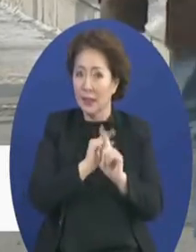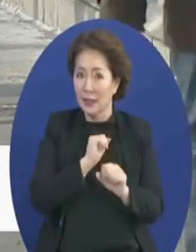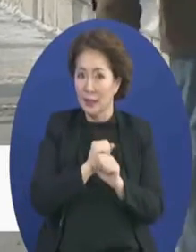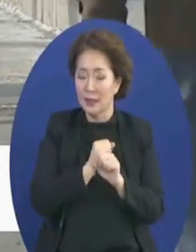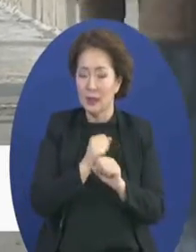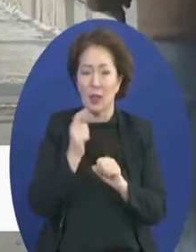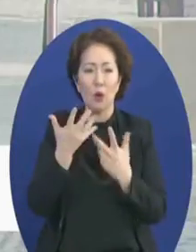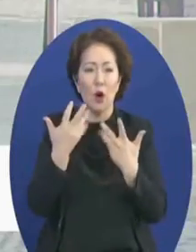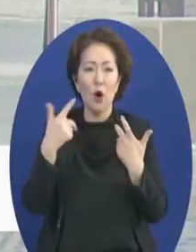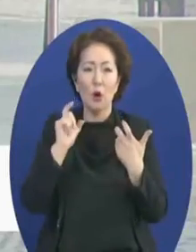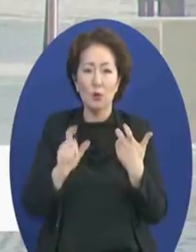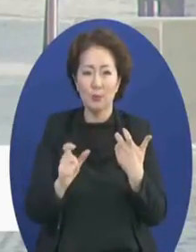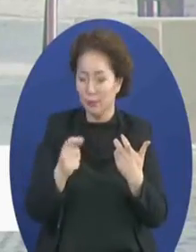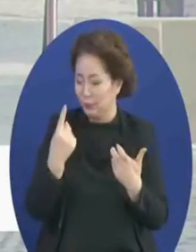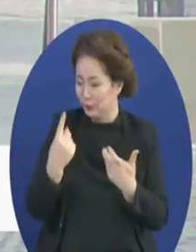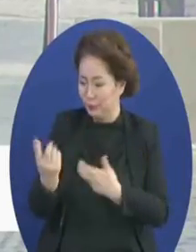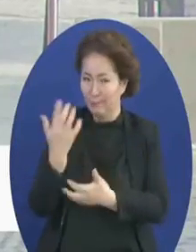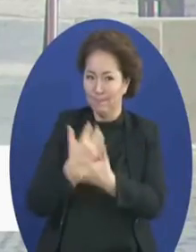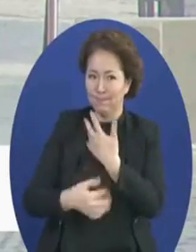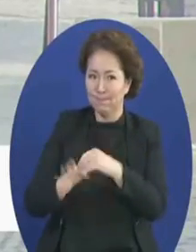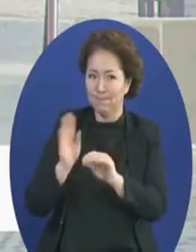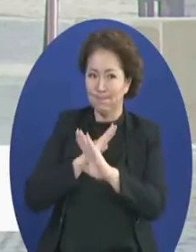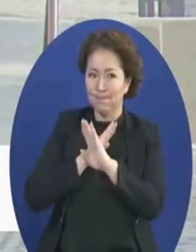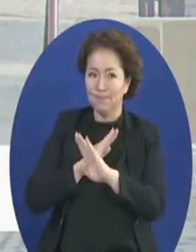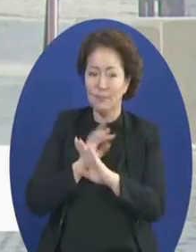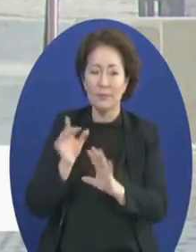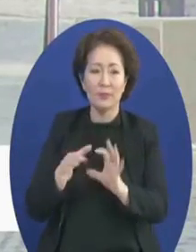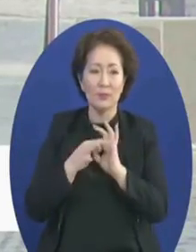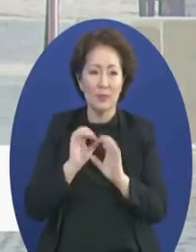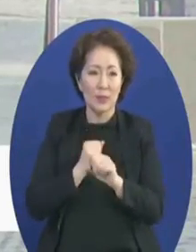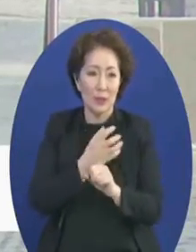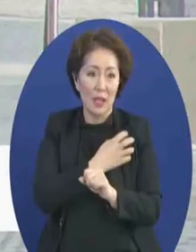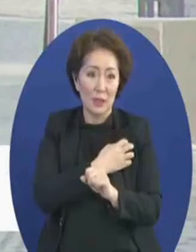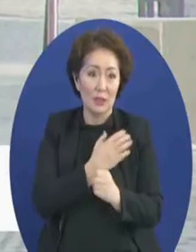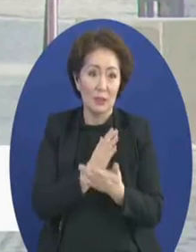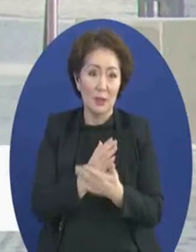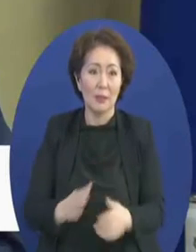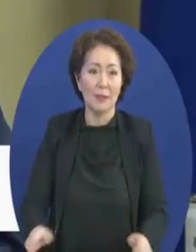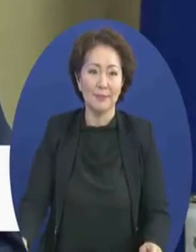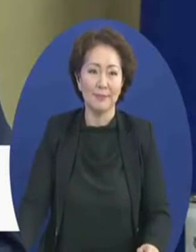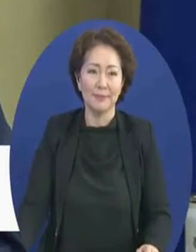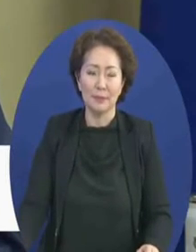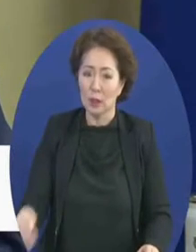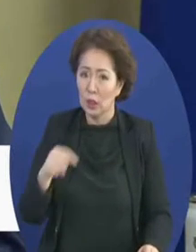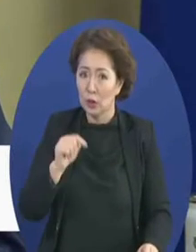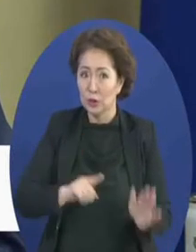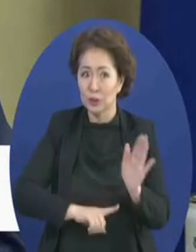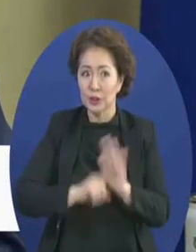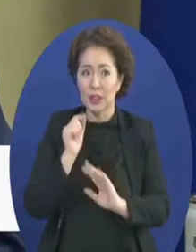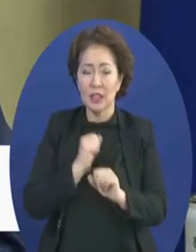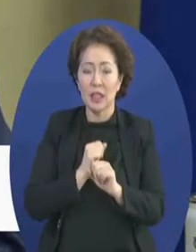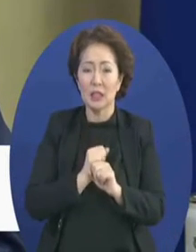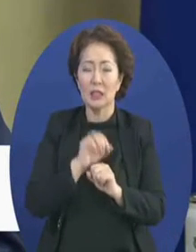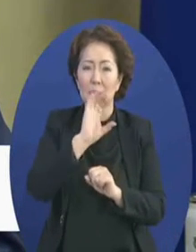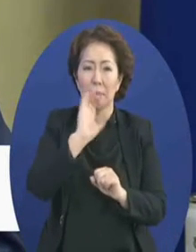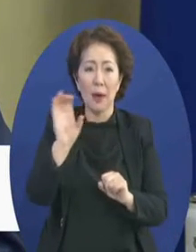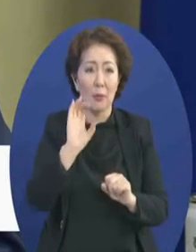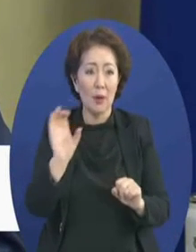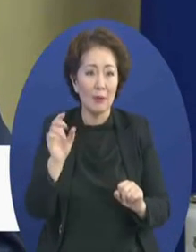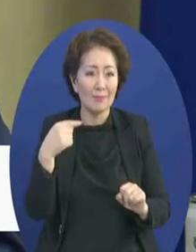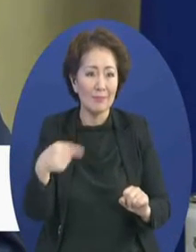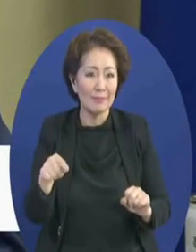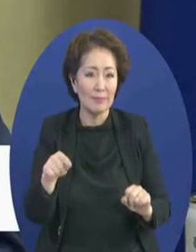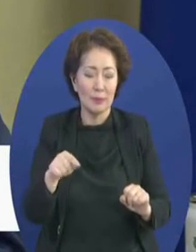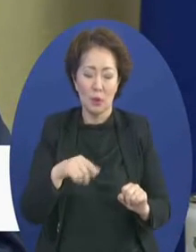болох олон хүнийг нэг дор бөөгнөрүүлэхгүй байх үүргийг хүлээж байгаа юм аа. Өнөөдрөөс ажиллаж байгаа бас аж ахуй нэгж байгууллагууд